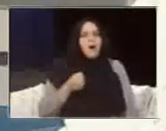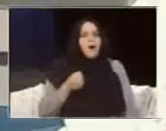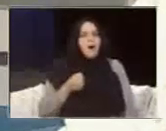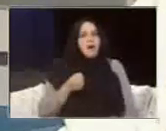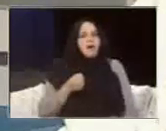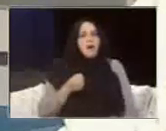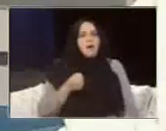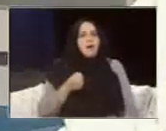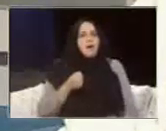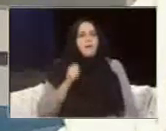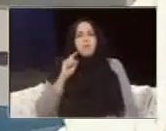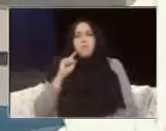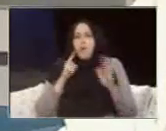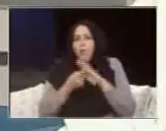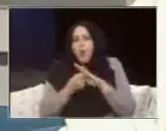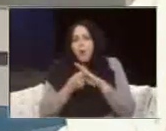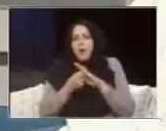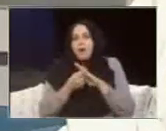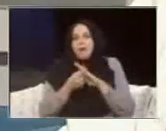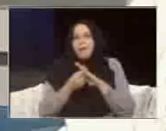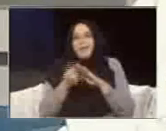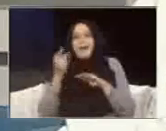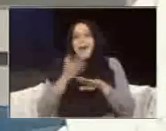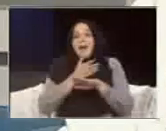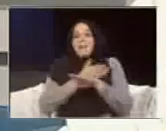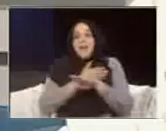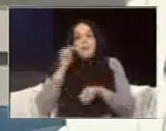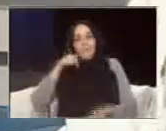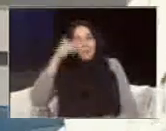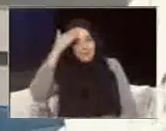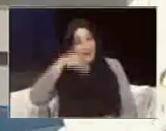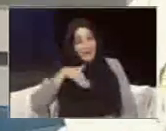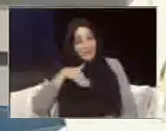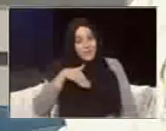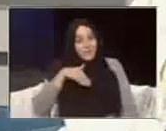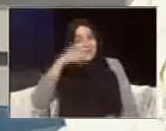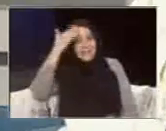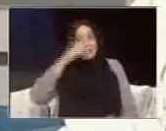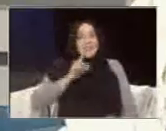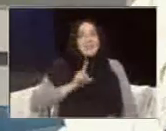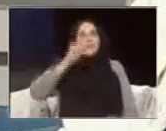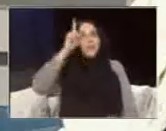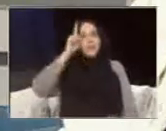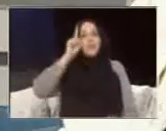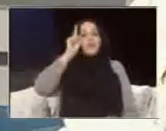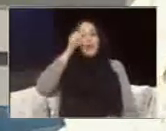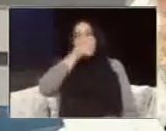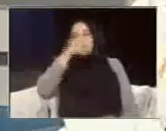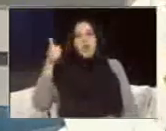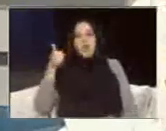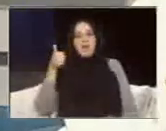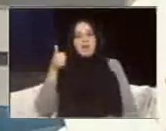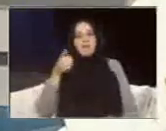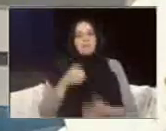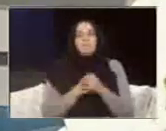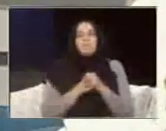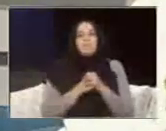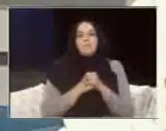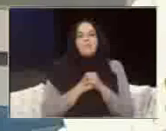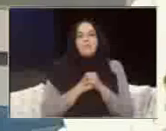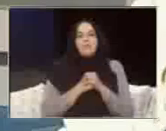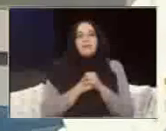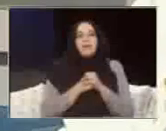راسخا هو الذي يكون مسبوقا بعلم، فاعلم أنه لا إله إلا الله. وفي قوله تعالى في